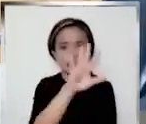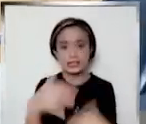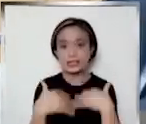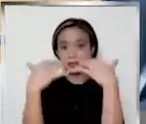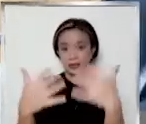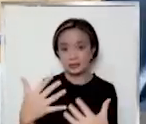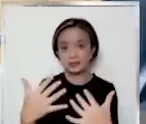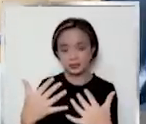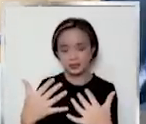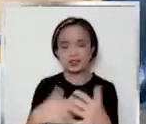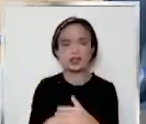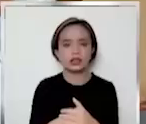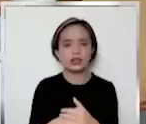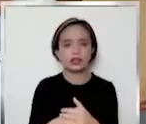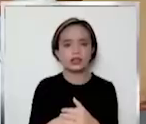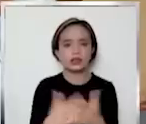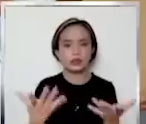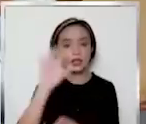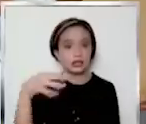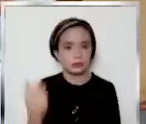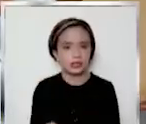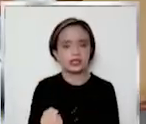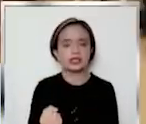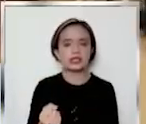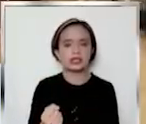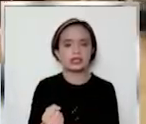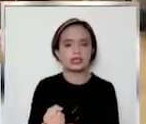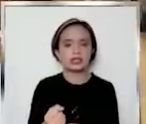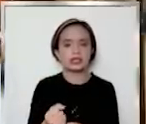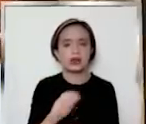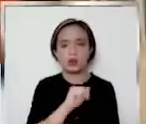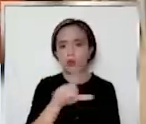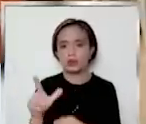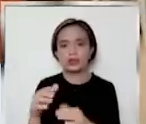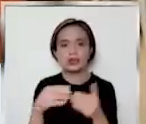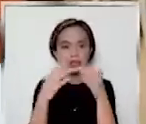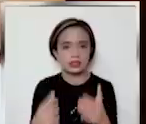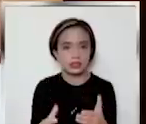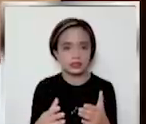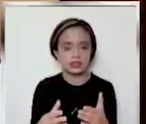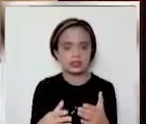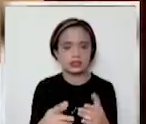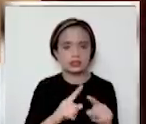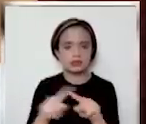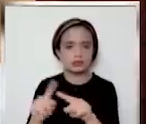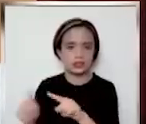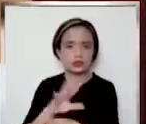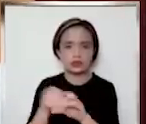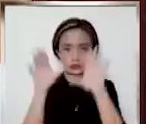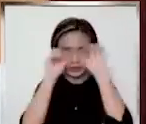dinaluhan ng mga leader ng iba't ibang bansa, kabilang na si Pangulong Bongbong Marcos. Ayon sa Office of the Press